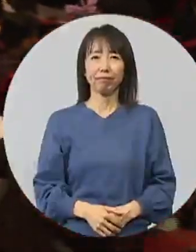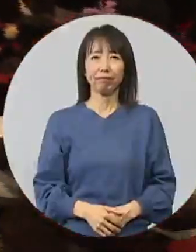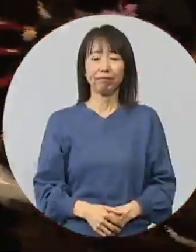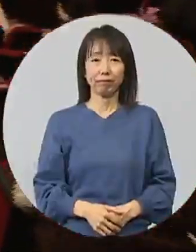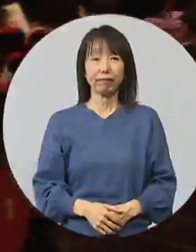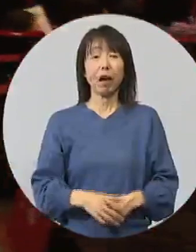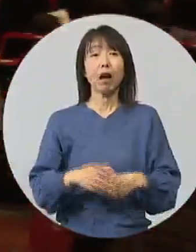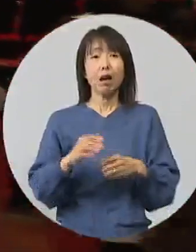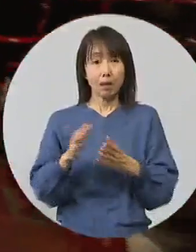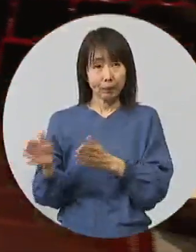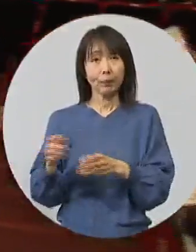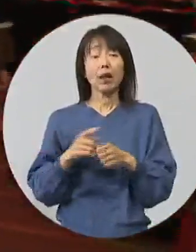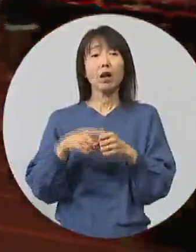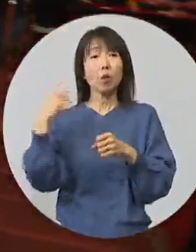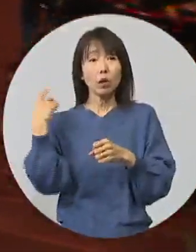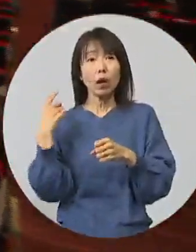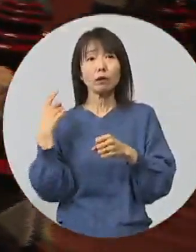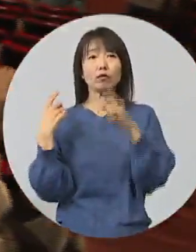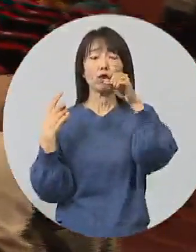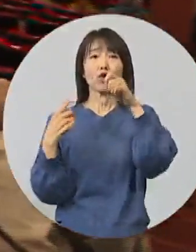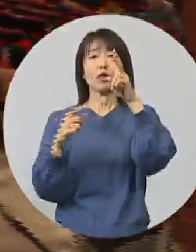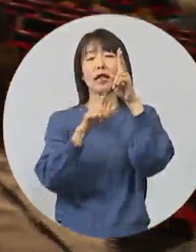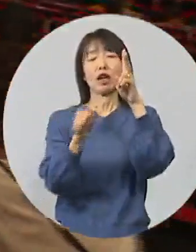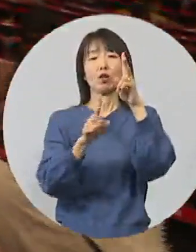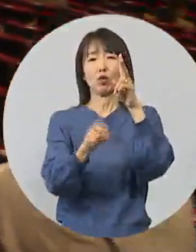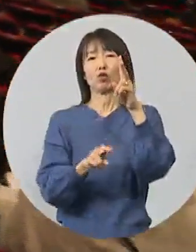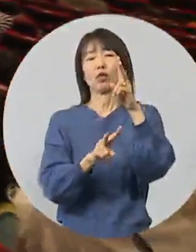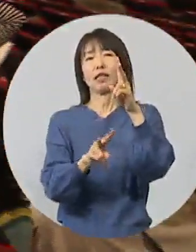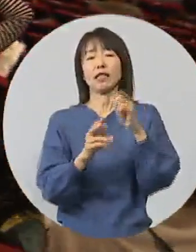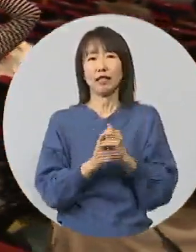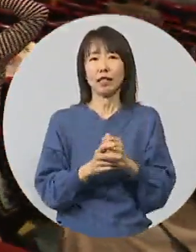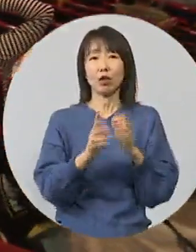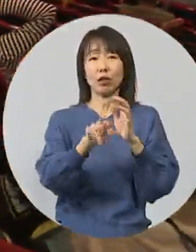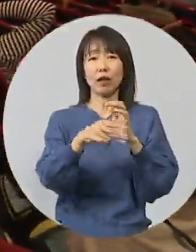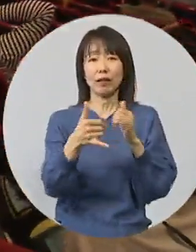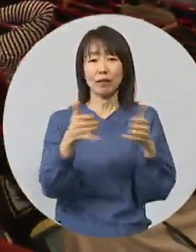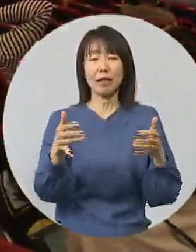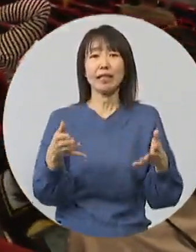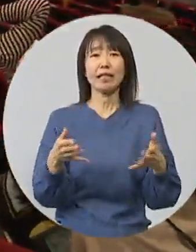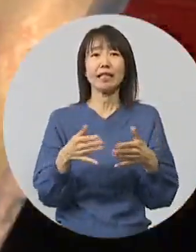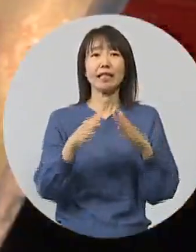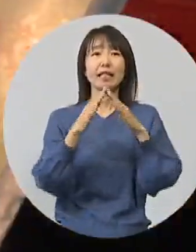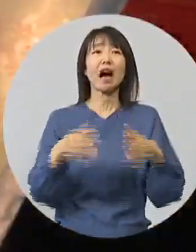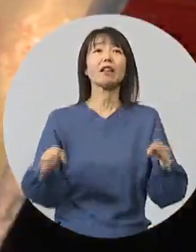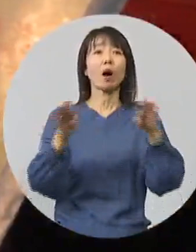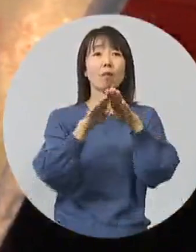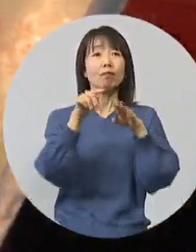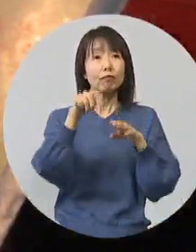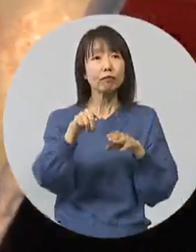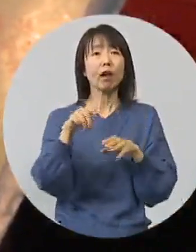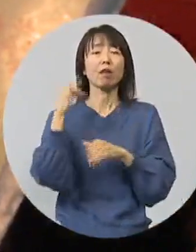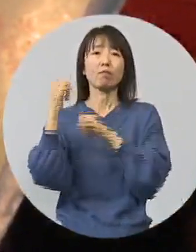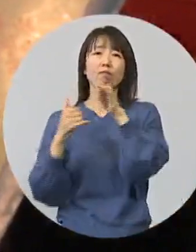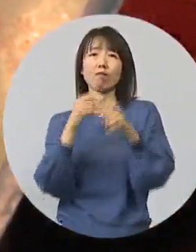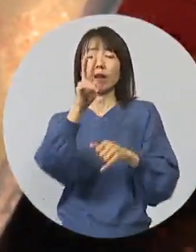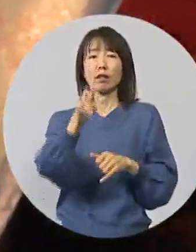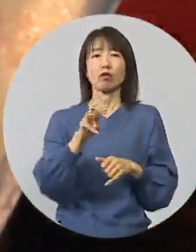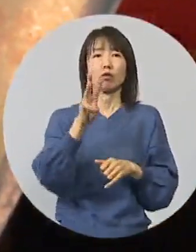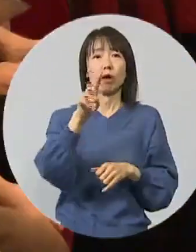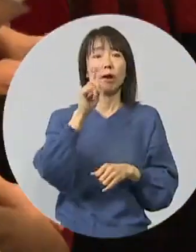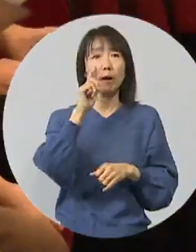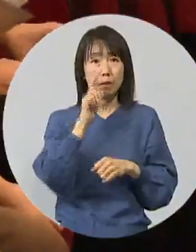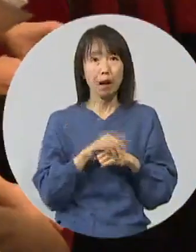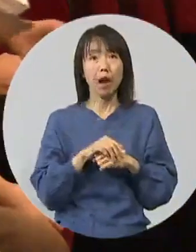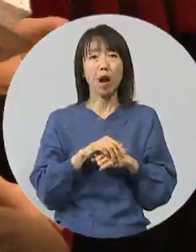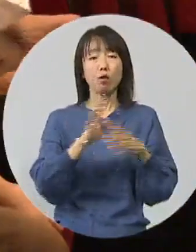去年12月12日藤沢市民会館で23回目となる藤沢市親子ふれあい